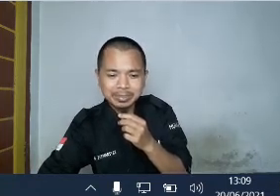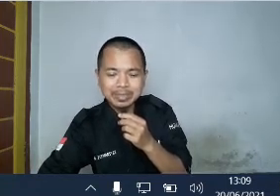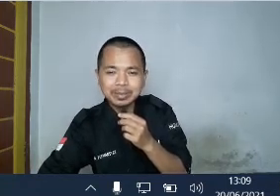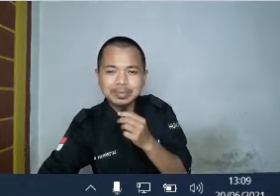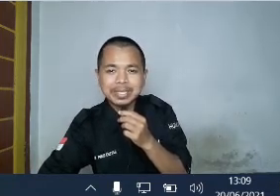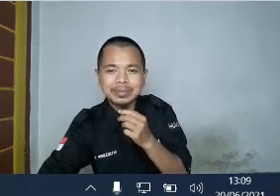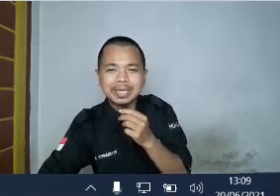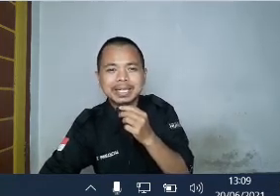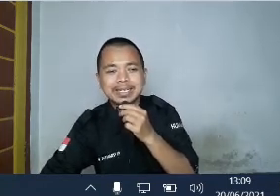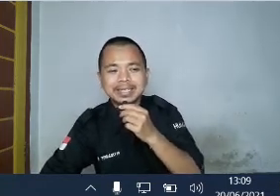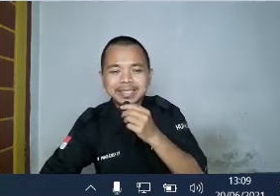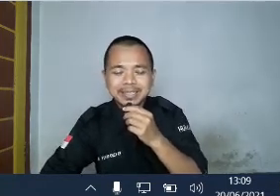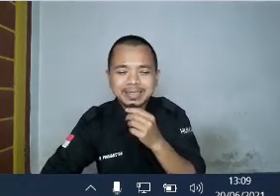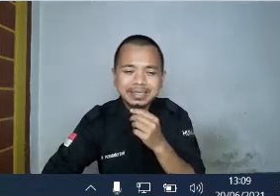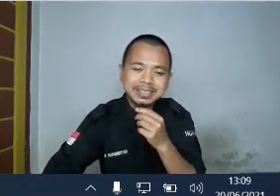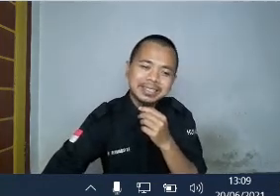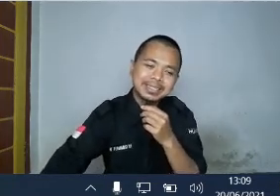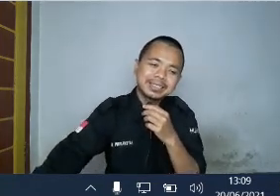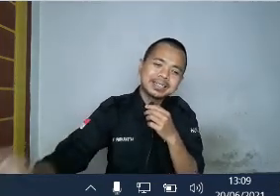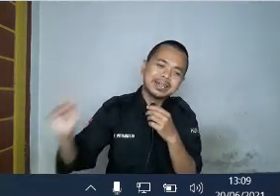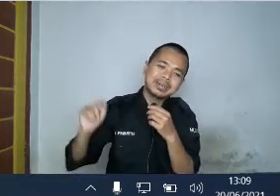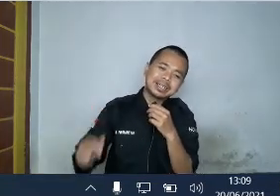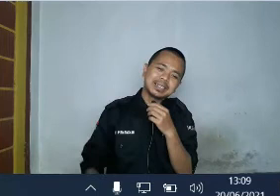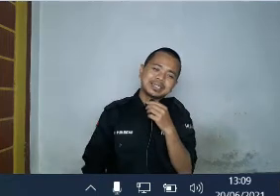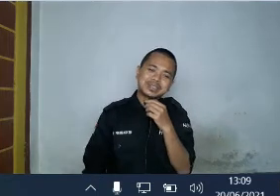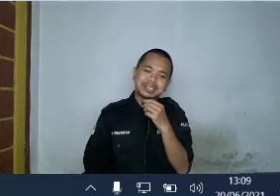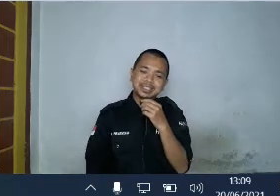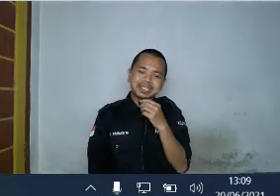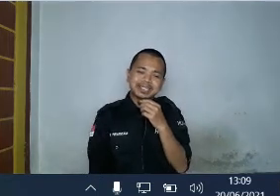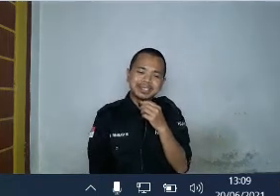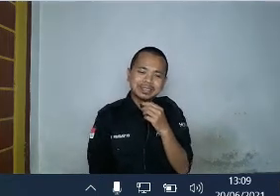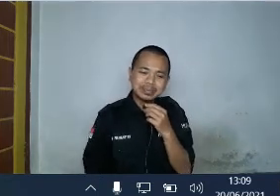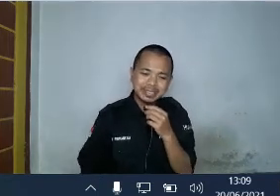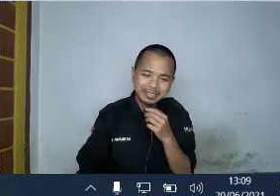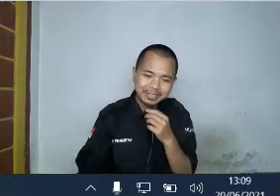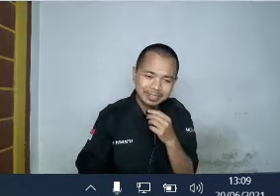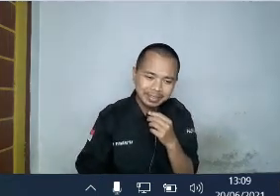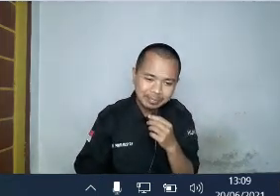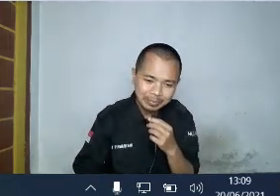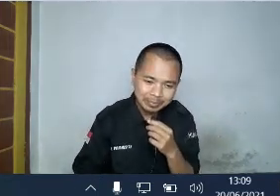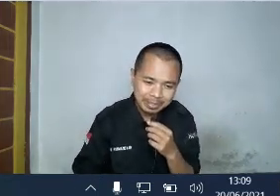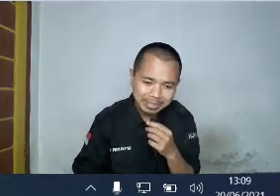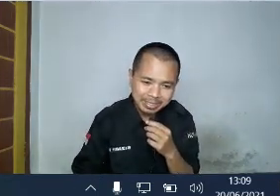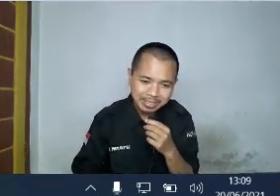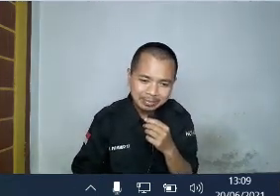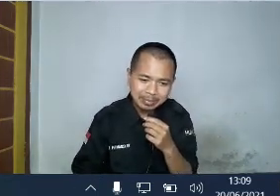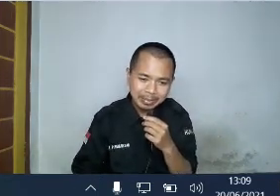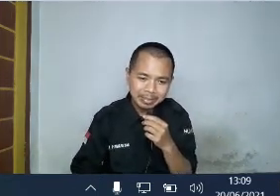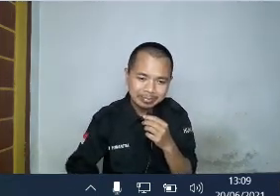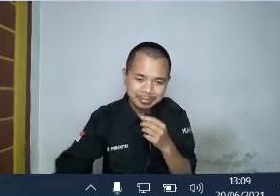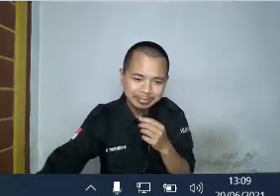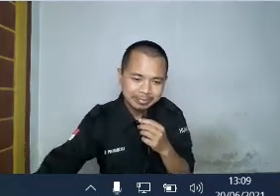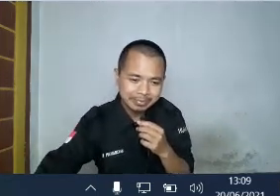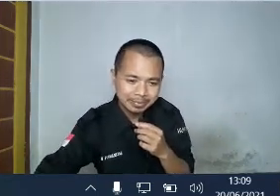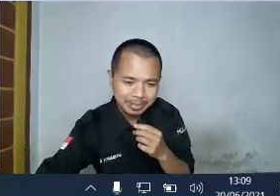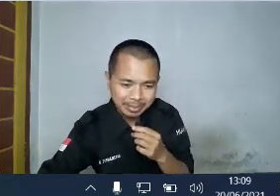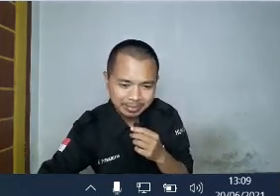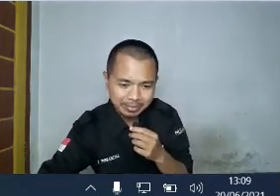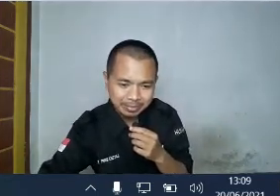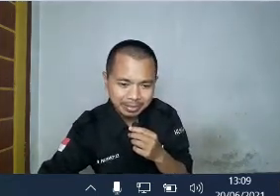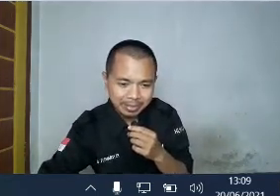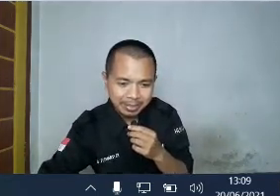kebetulan belum saya bayar nanti awal Juli kayaknya kemudian lkaam tunggal saya kurang paham